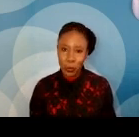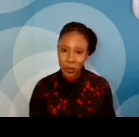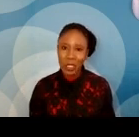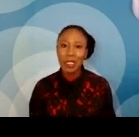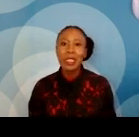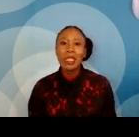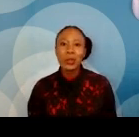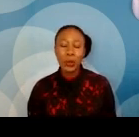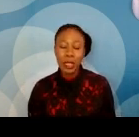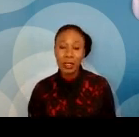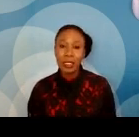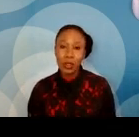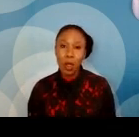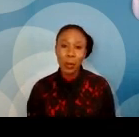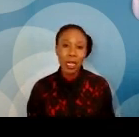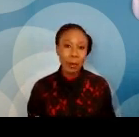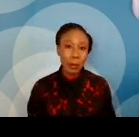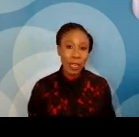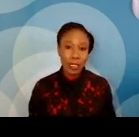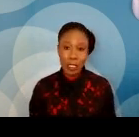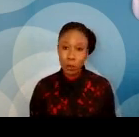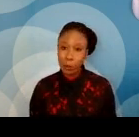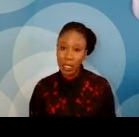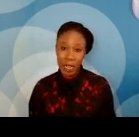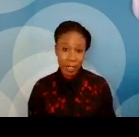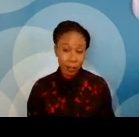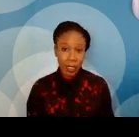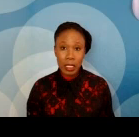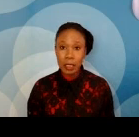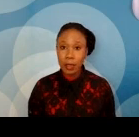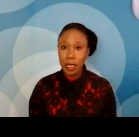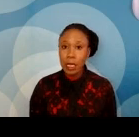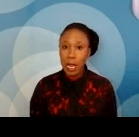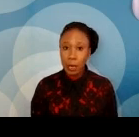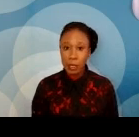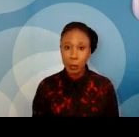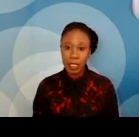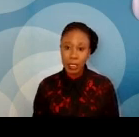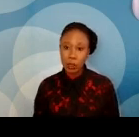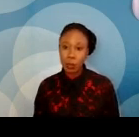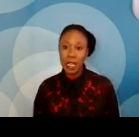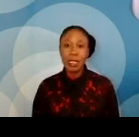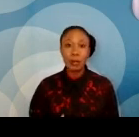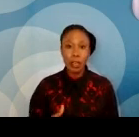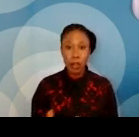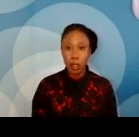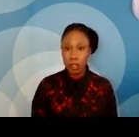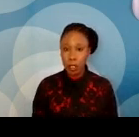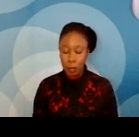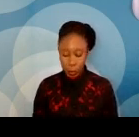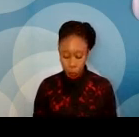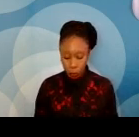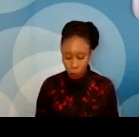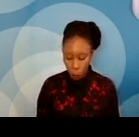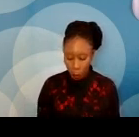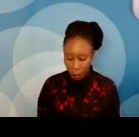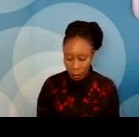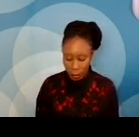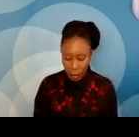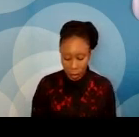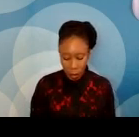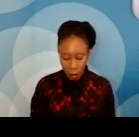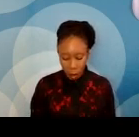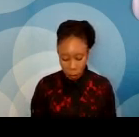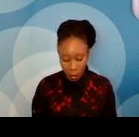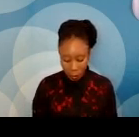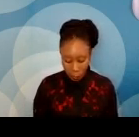mångfald utifrån det, så kan det skapa arbetsplatser som är mer effektiva, arbetsplatser som är mer lönsamma utifrån